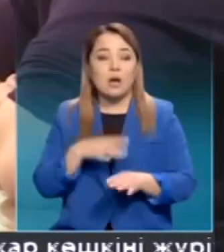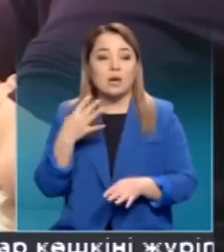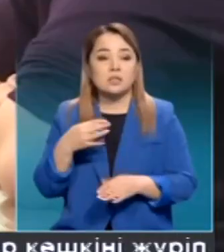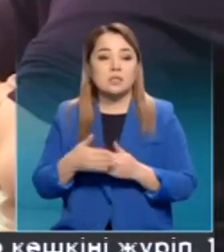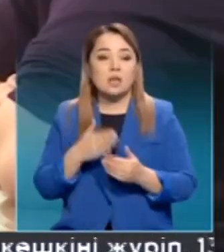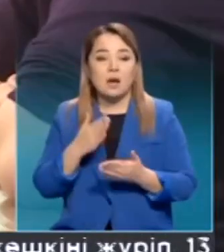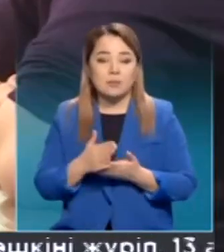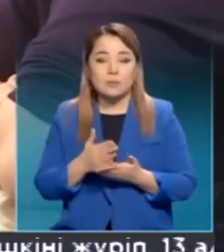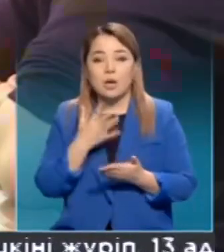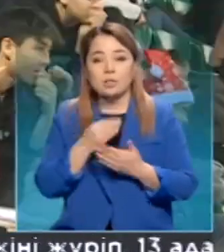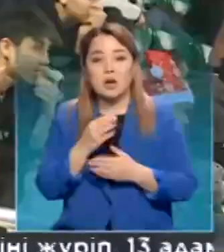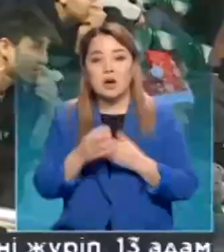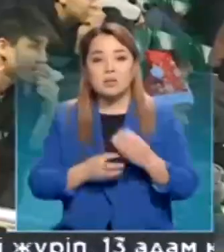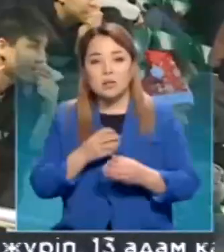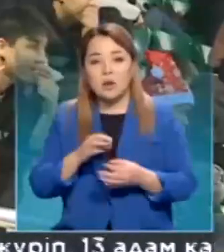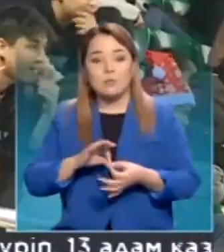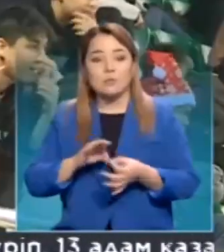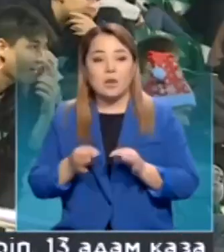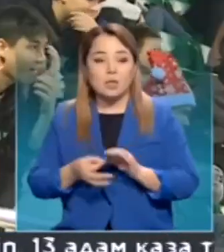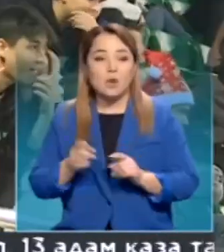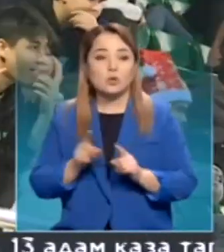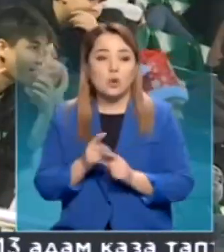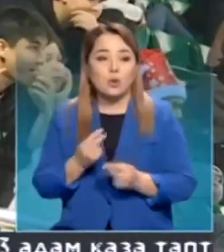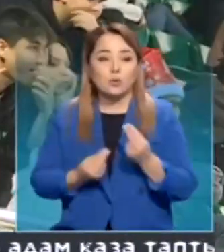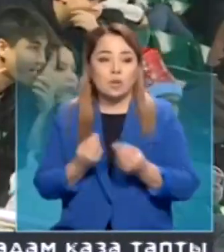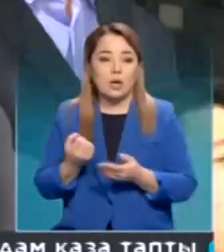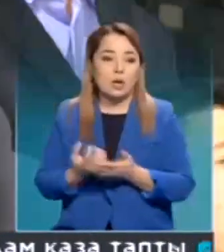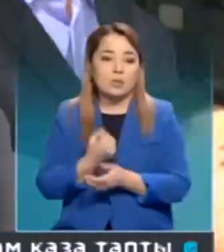әлем және Азия чемпионаттарынан жүлдемен оралды.